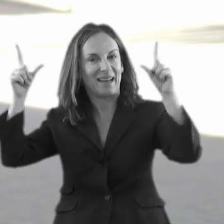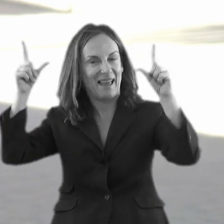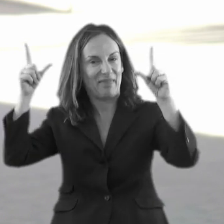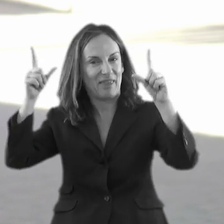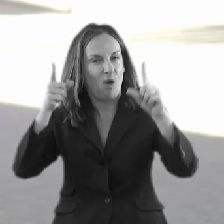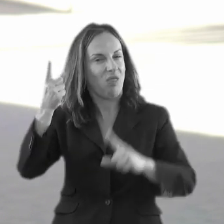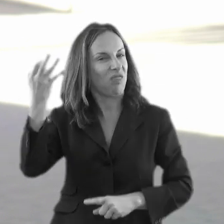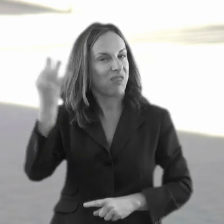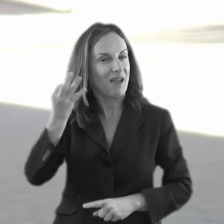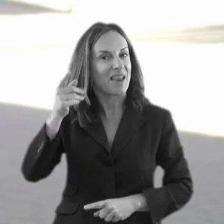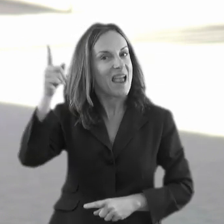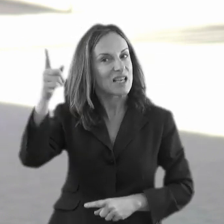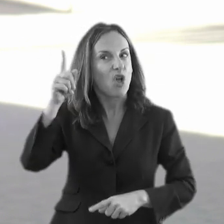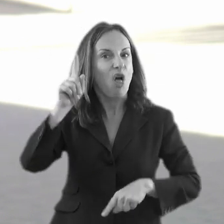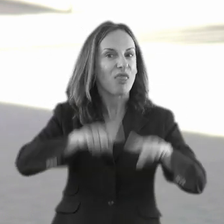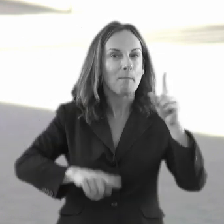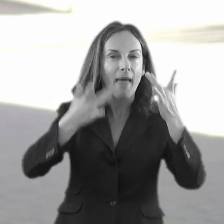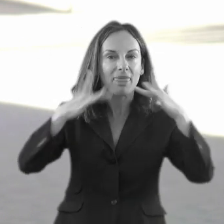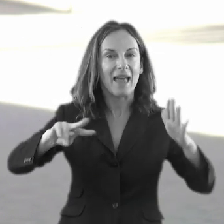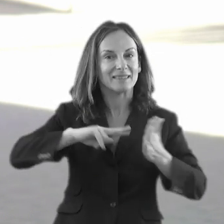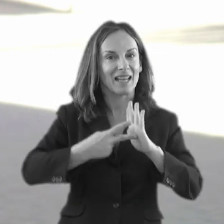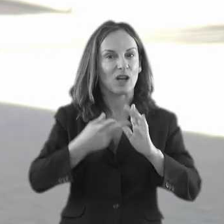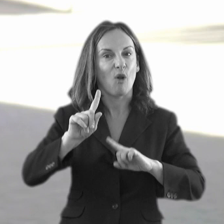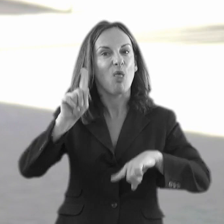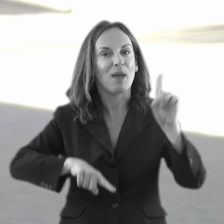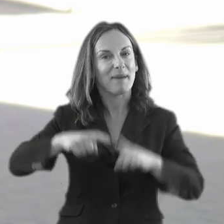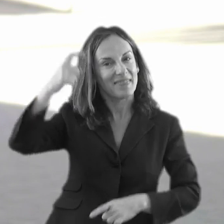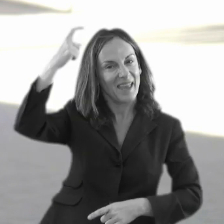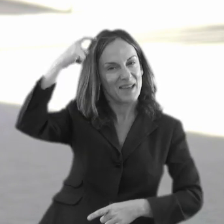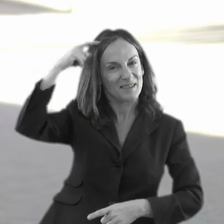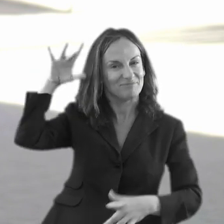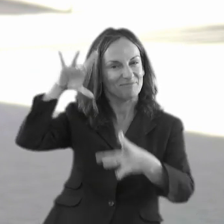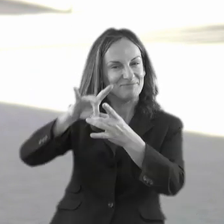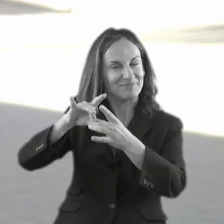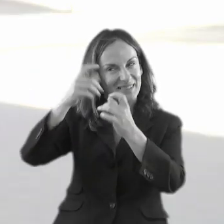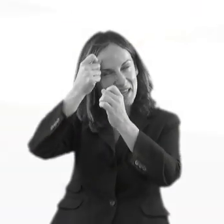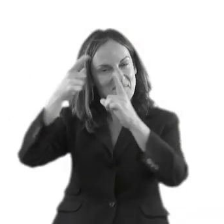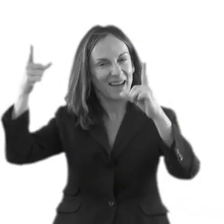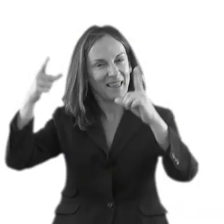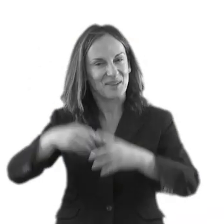imaginació no depèn de la tècnica, sinó que depèn d'un estat mental. Sí.